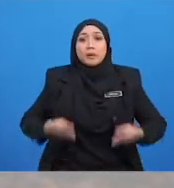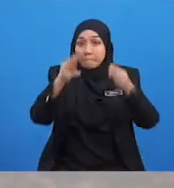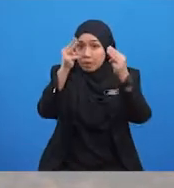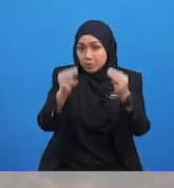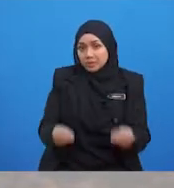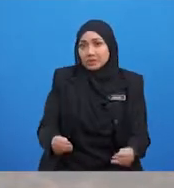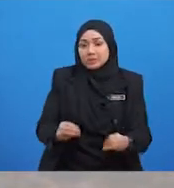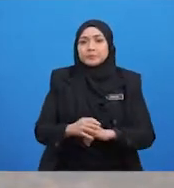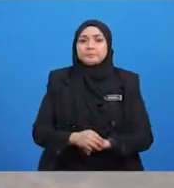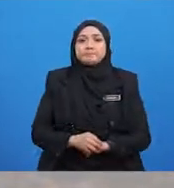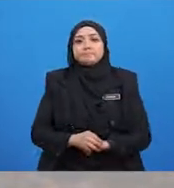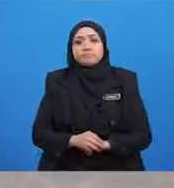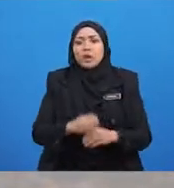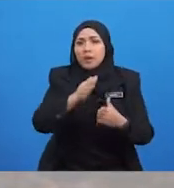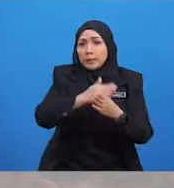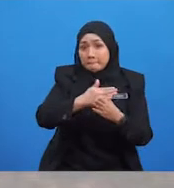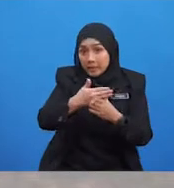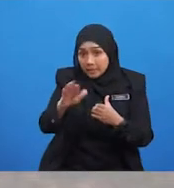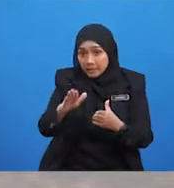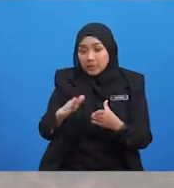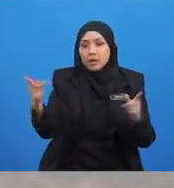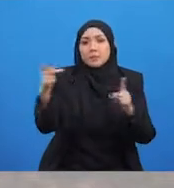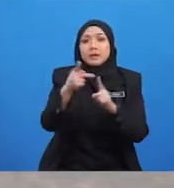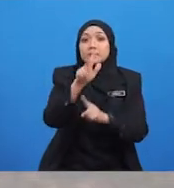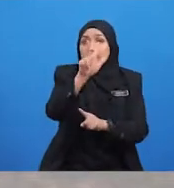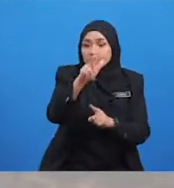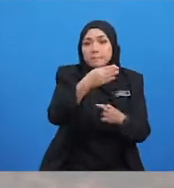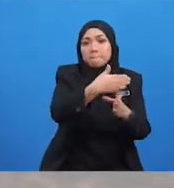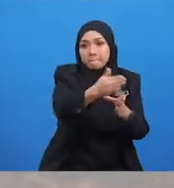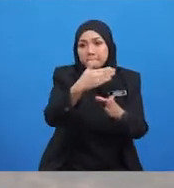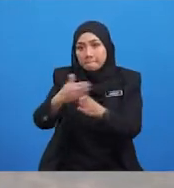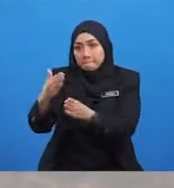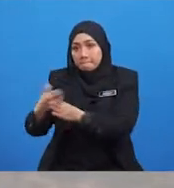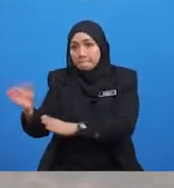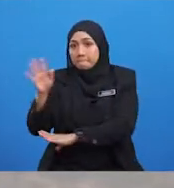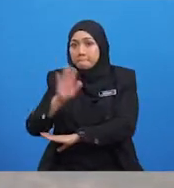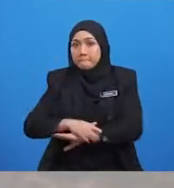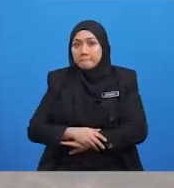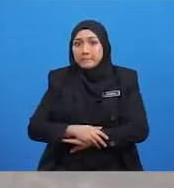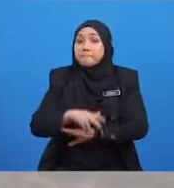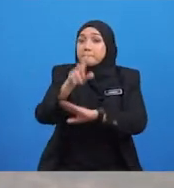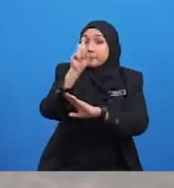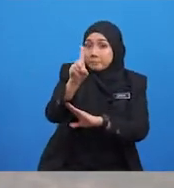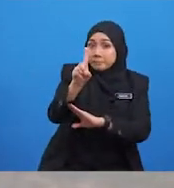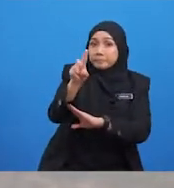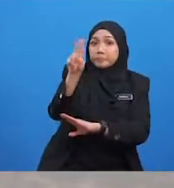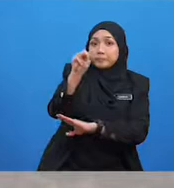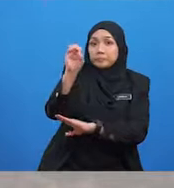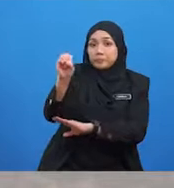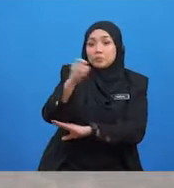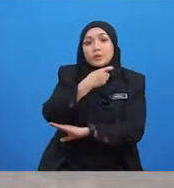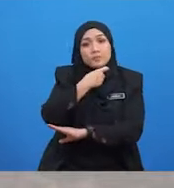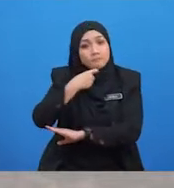Ia terbahagi kepada tiga bahagian. Yang pertama, normohidrasi.